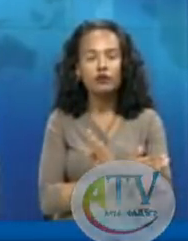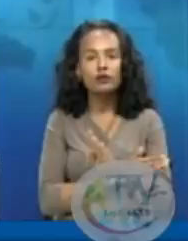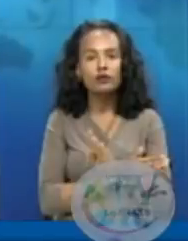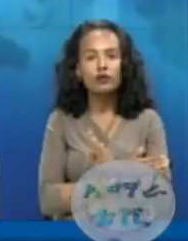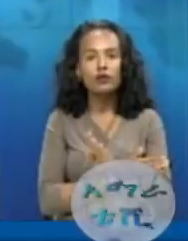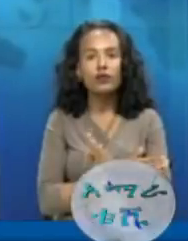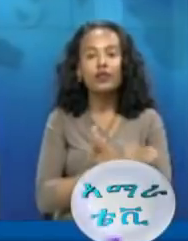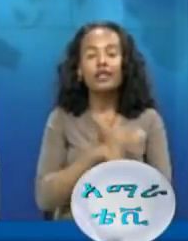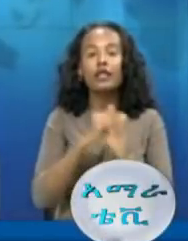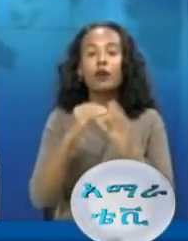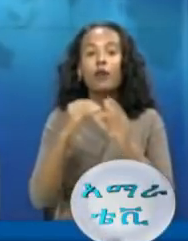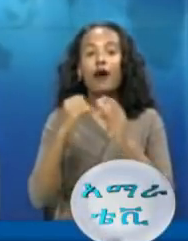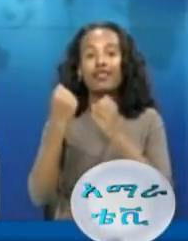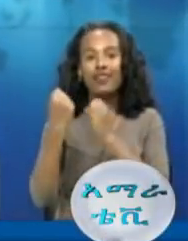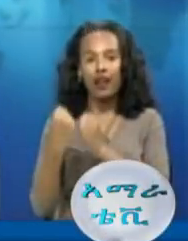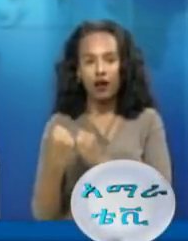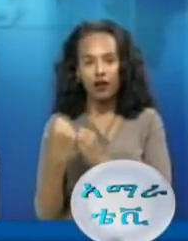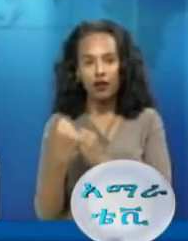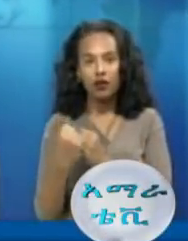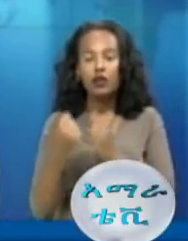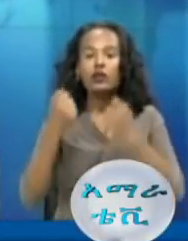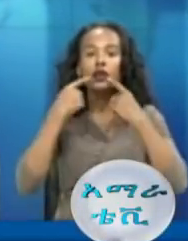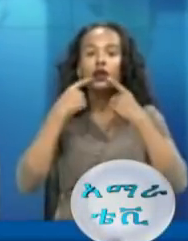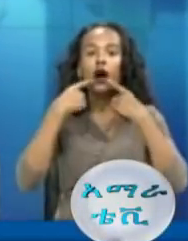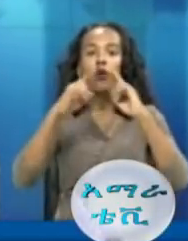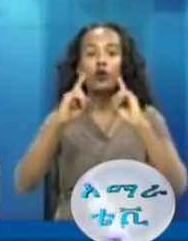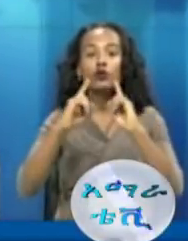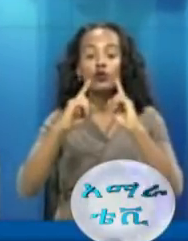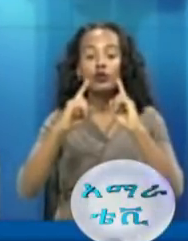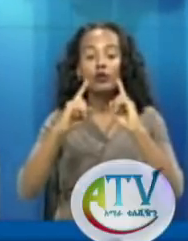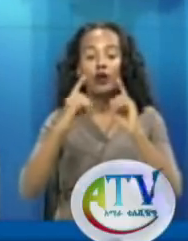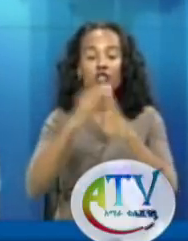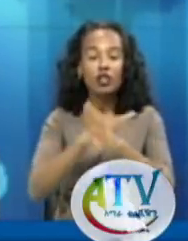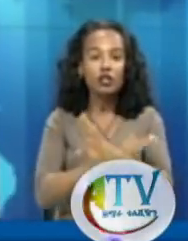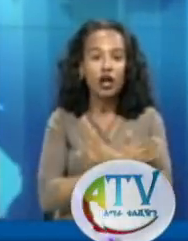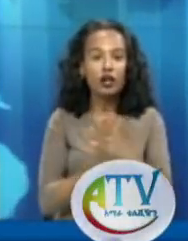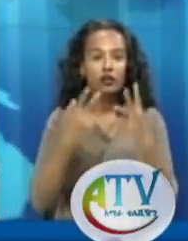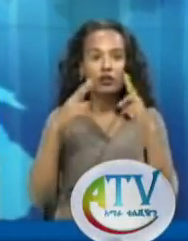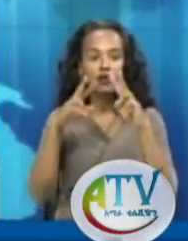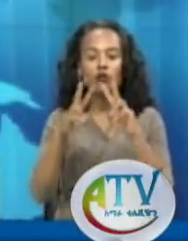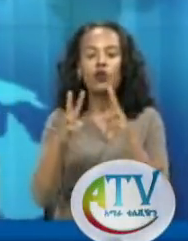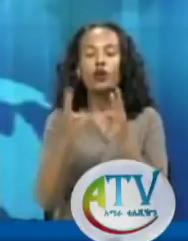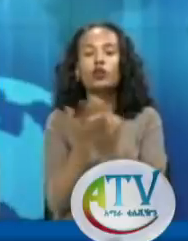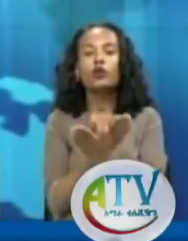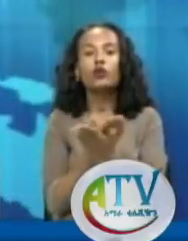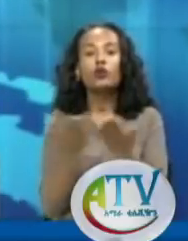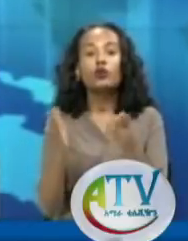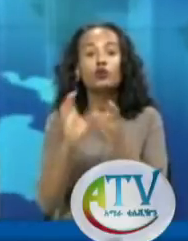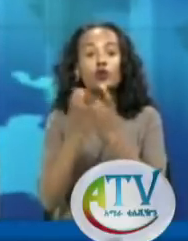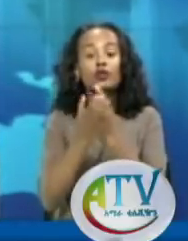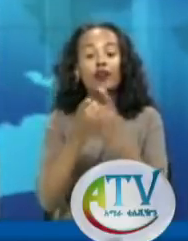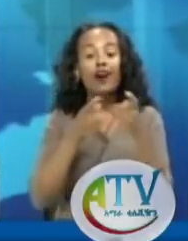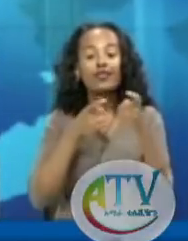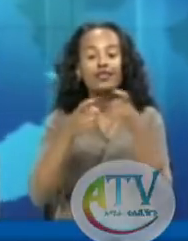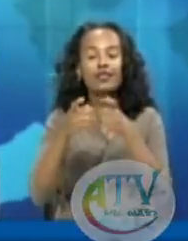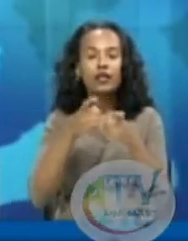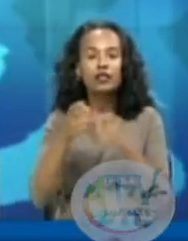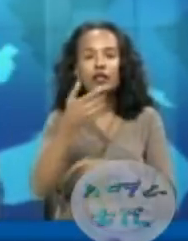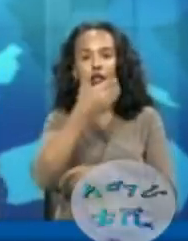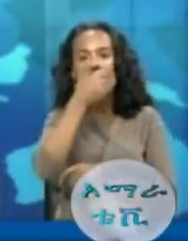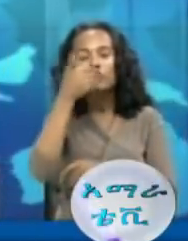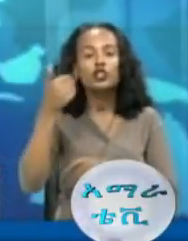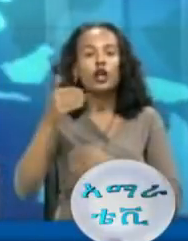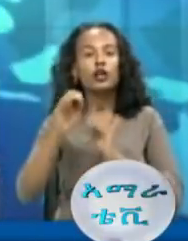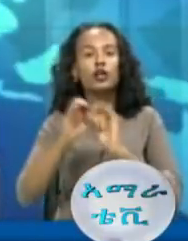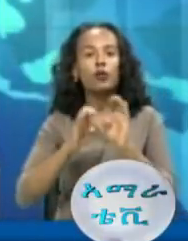ማሻሻያ የማጠናቀቅ የየአዋጁን ማሻሻያ ተከትሎ የጉዳዮች ፍሰት አስተዳደርን የተሻለ